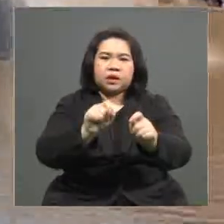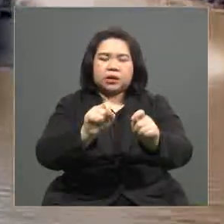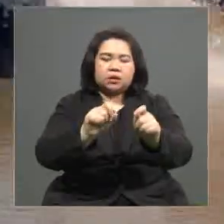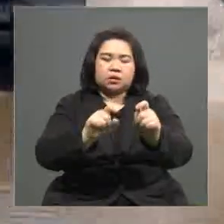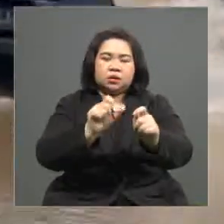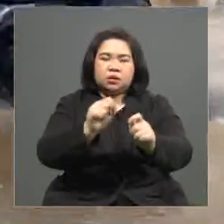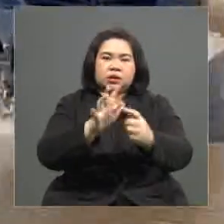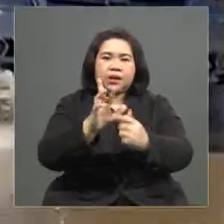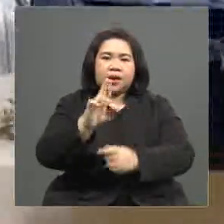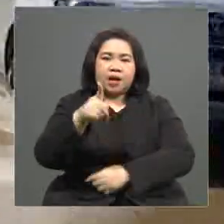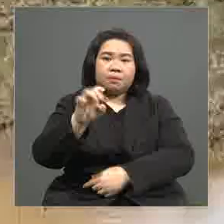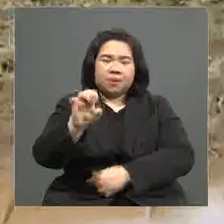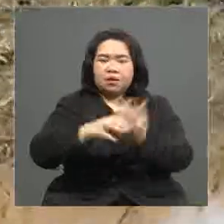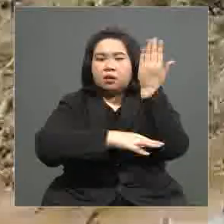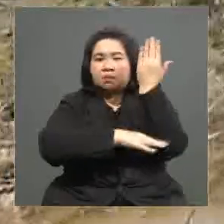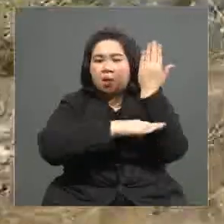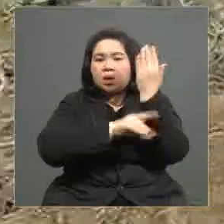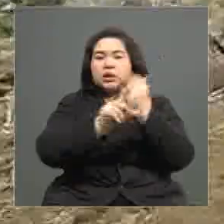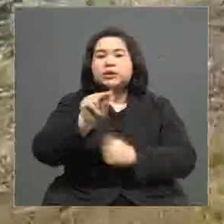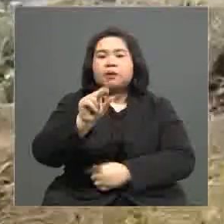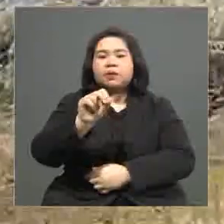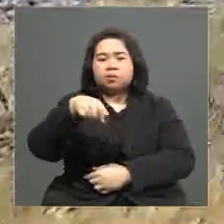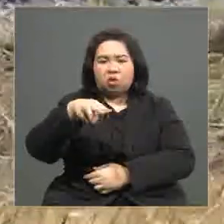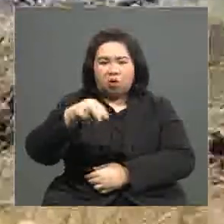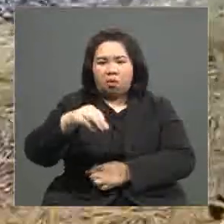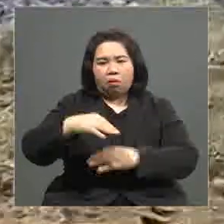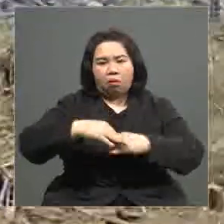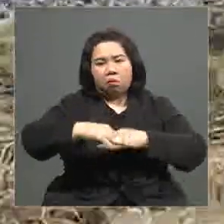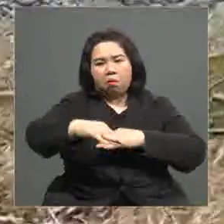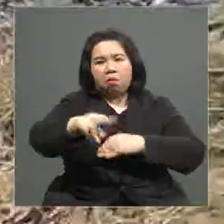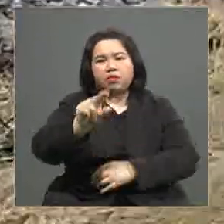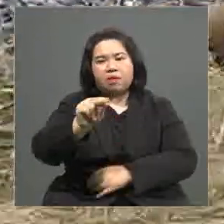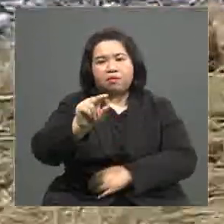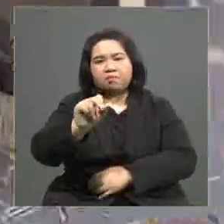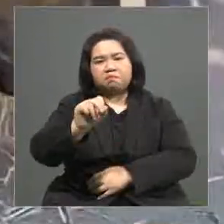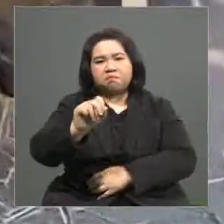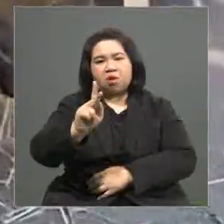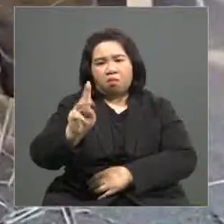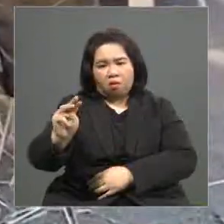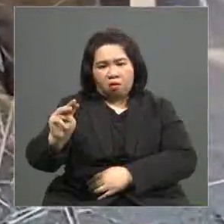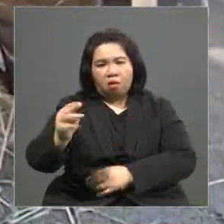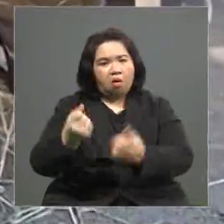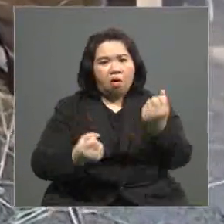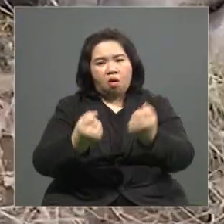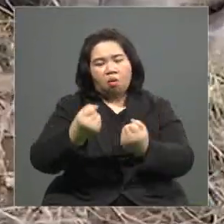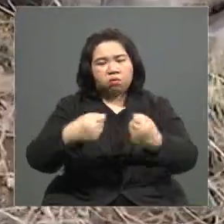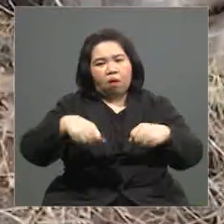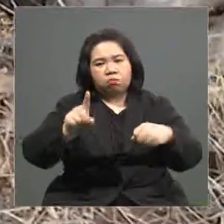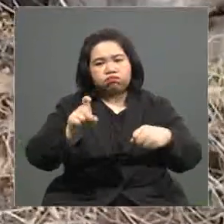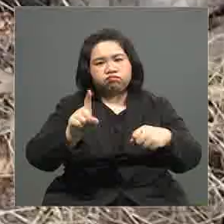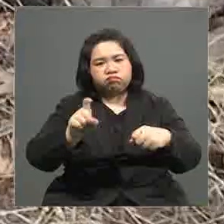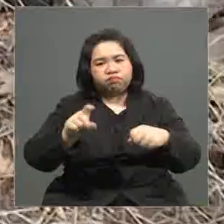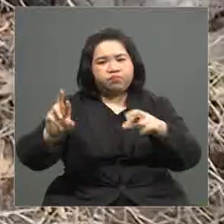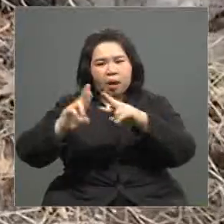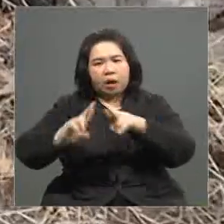ขังสูงประมาณ30เซนติเมตรเป็นระยะทาง10กิโลเมตรรถเล็กไม่สามารถสัญจรได้ร้านค้าบ้านเรือนทั้ง2ฝั่งได้